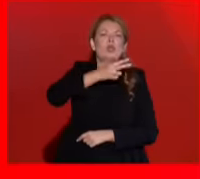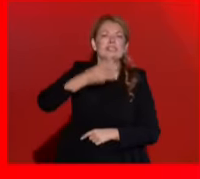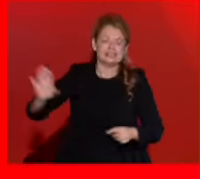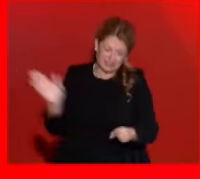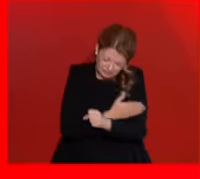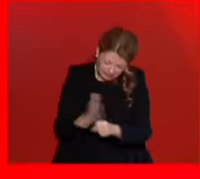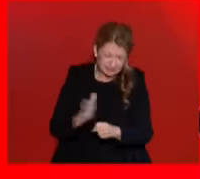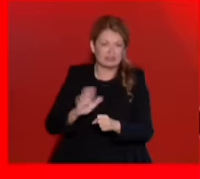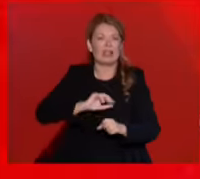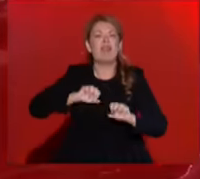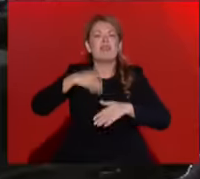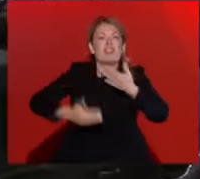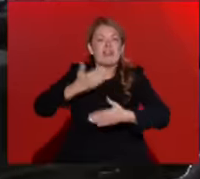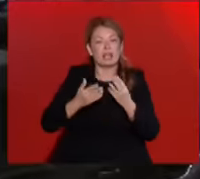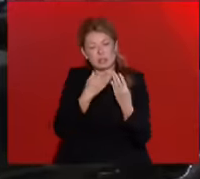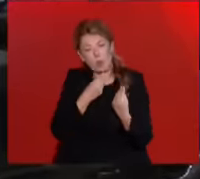διαδικασιών.